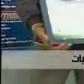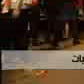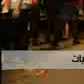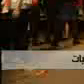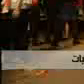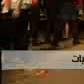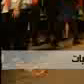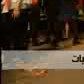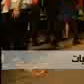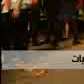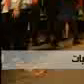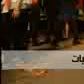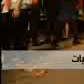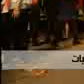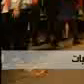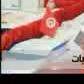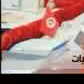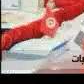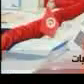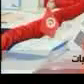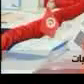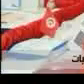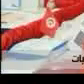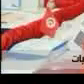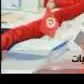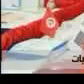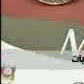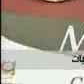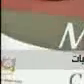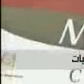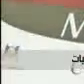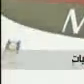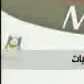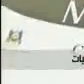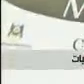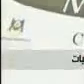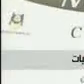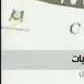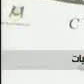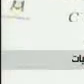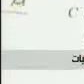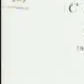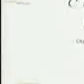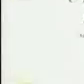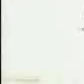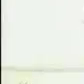تتويج جمعية تونسية للعلوم والتكنولوجيا خلال مسابقة عالمية في الهندسة بتايوان.